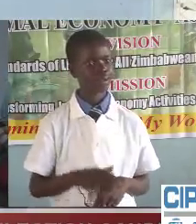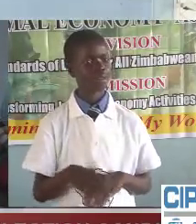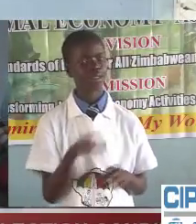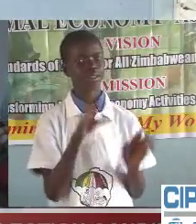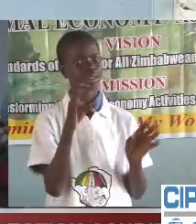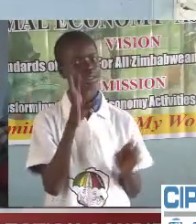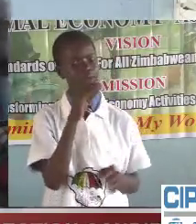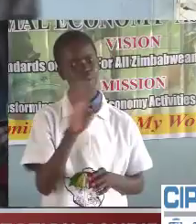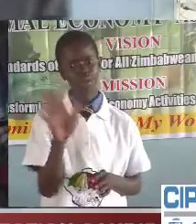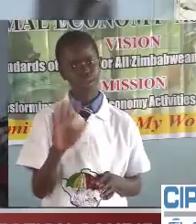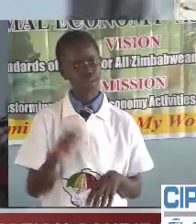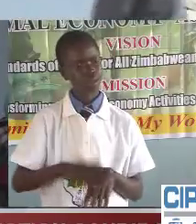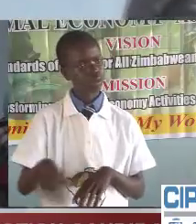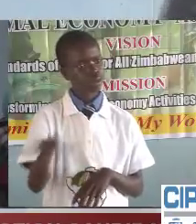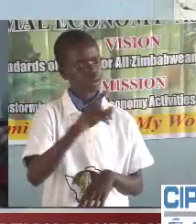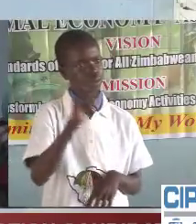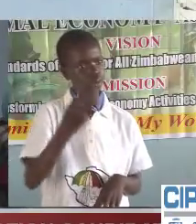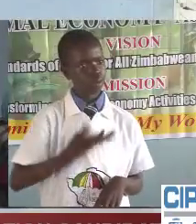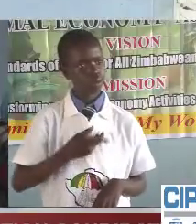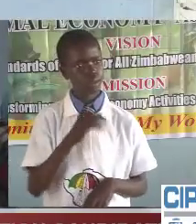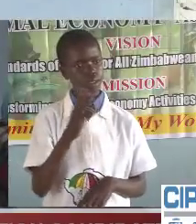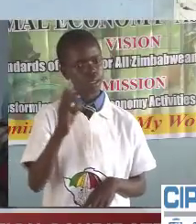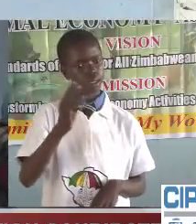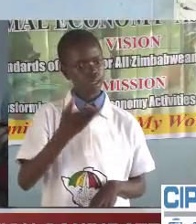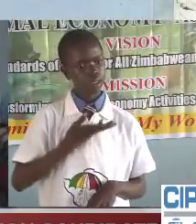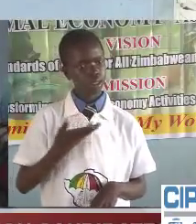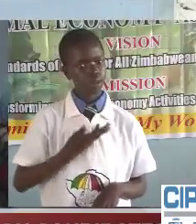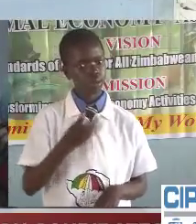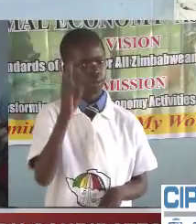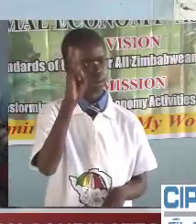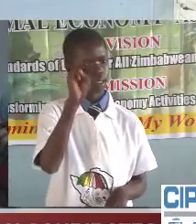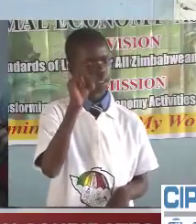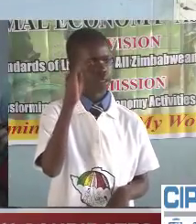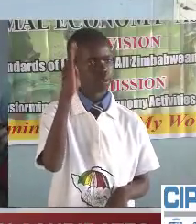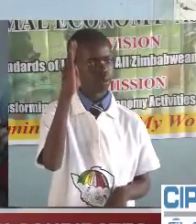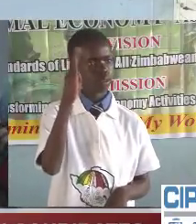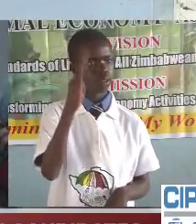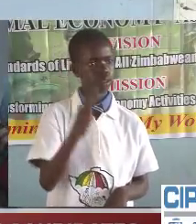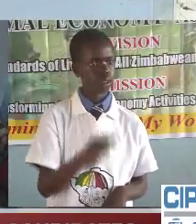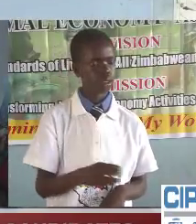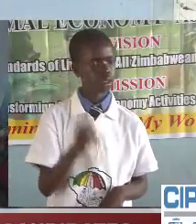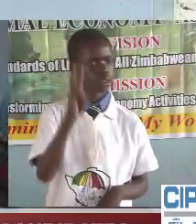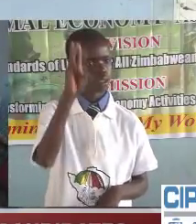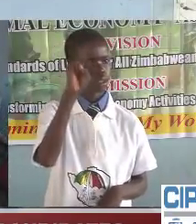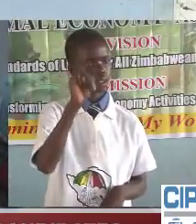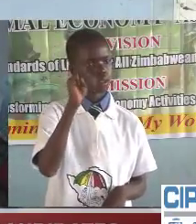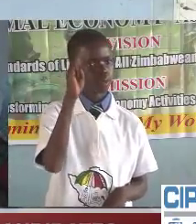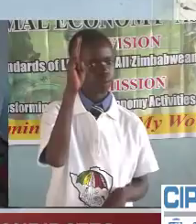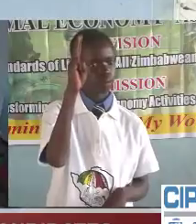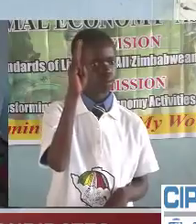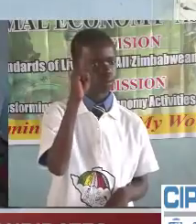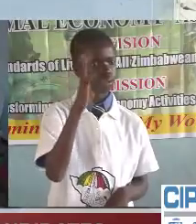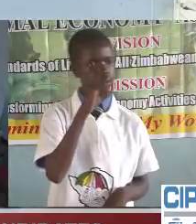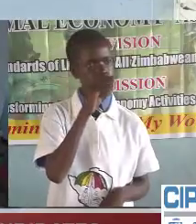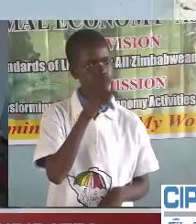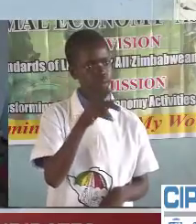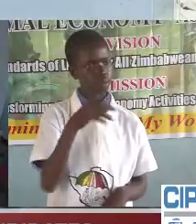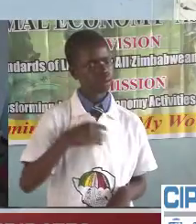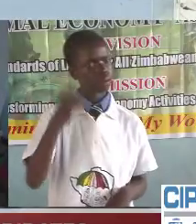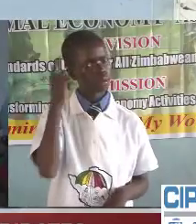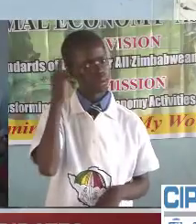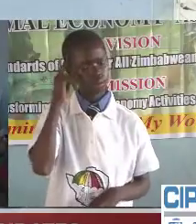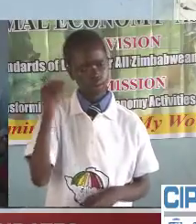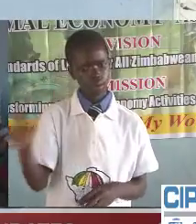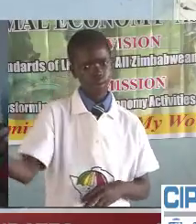Pamusoro iyi vanodakita MP yavo. MP munoziva here kuti